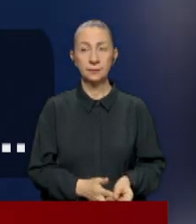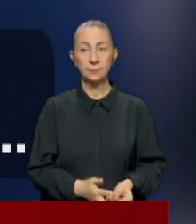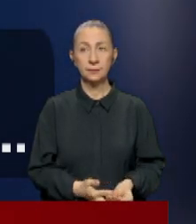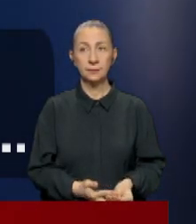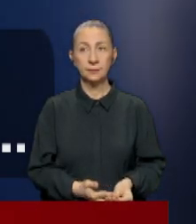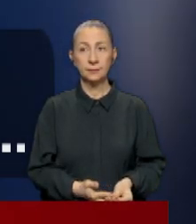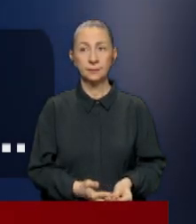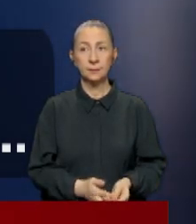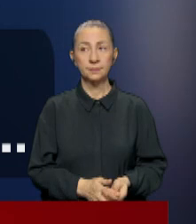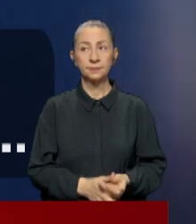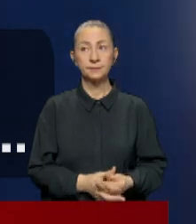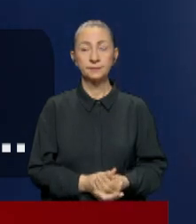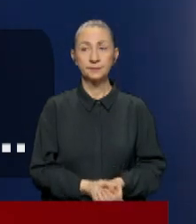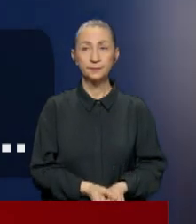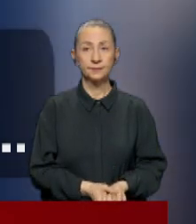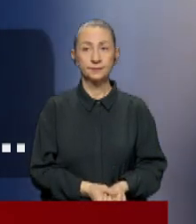Karacabey